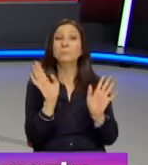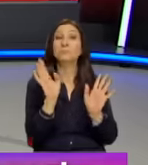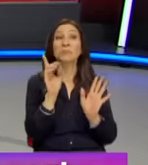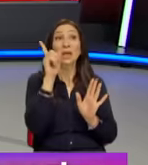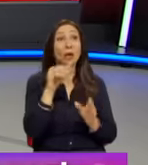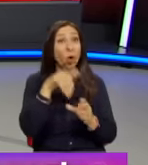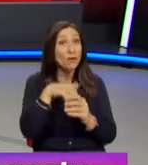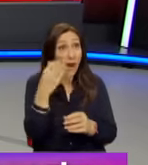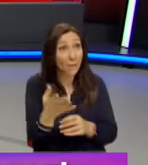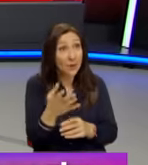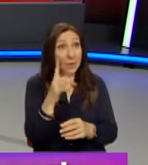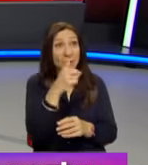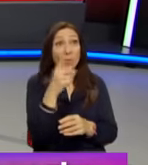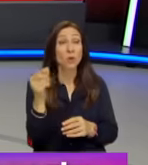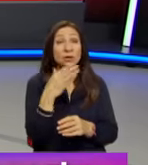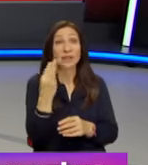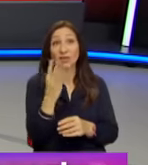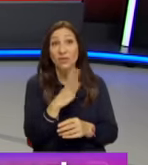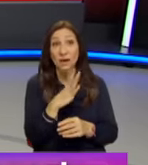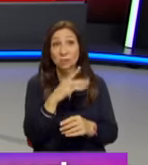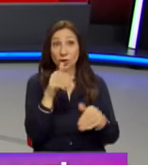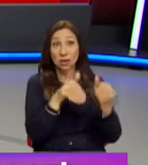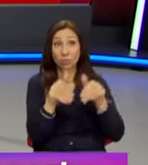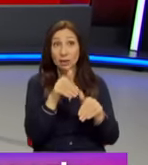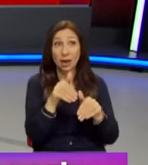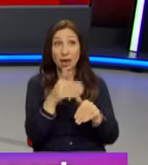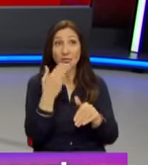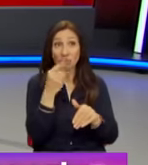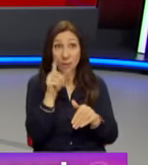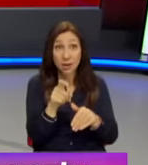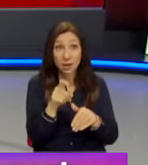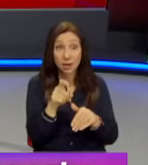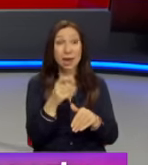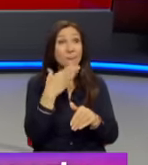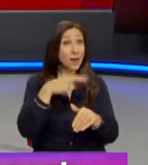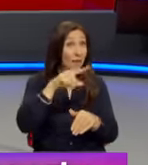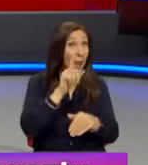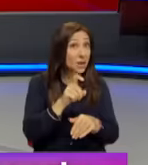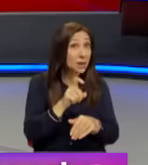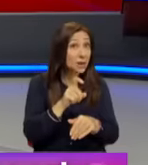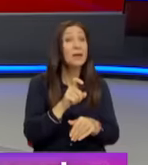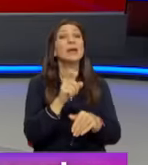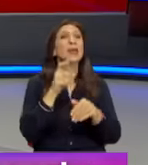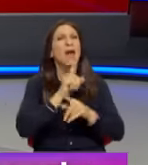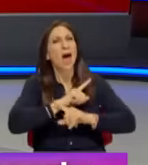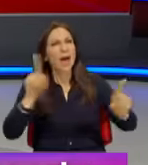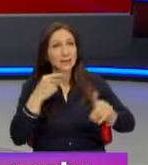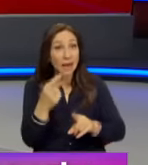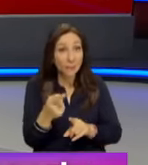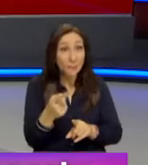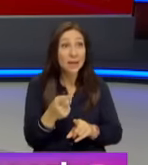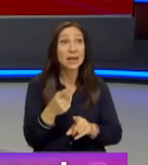İlk kez oy kullanan yaklaşık 1 milyon seçmen vardı bu seçimde. Gençler mi, emekliler mi, itiraz edenler